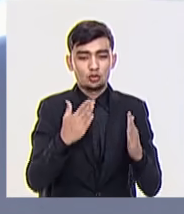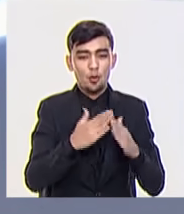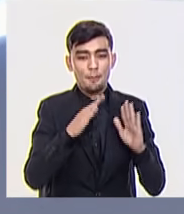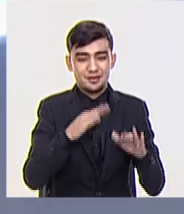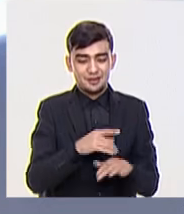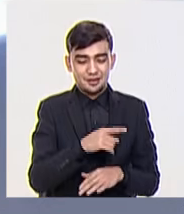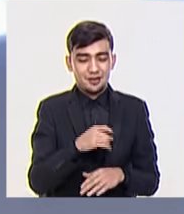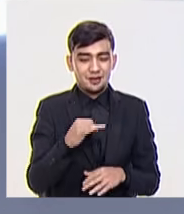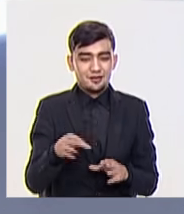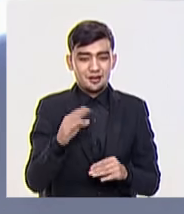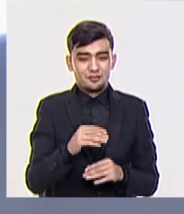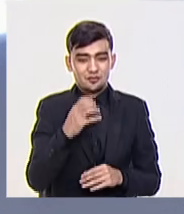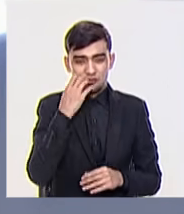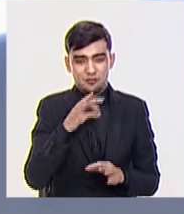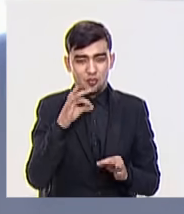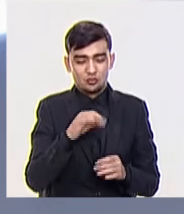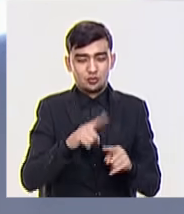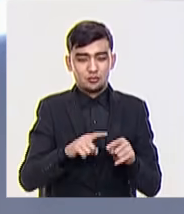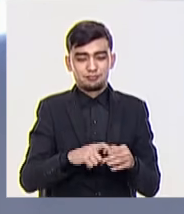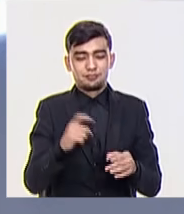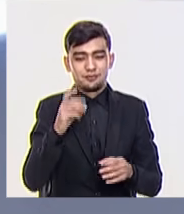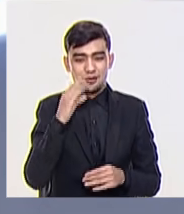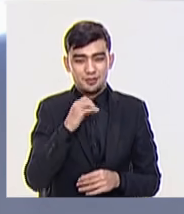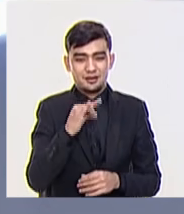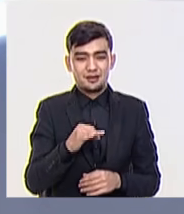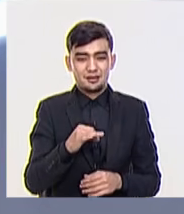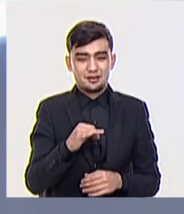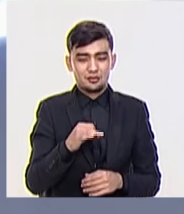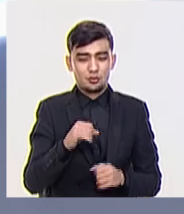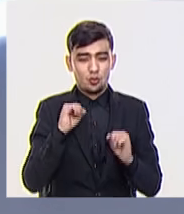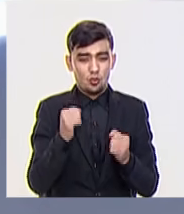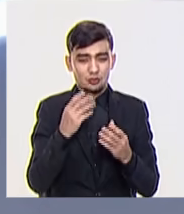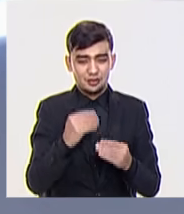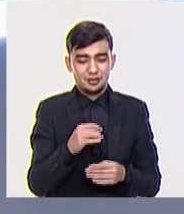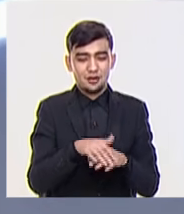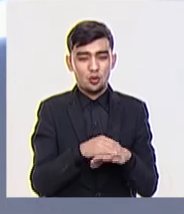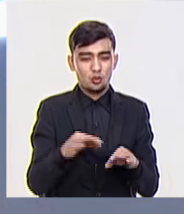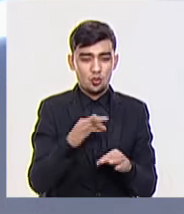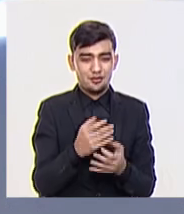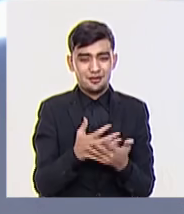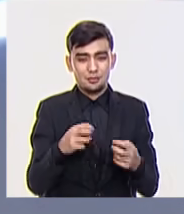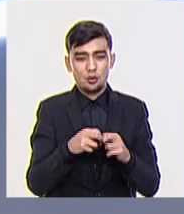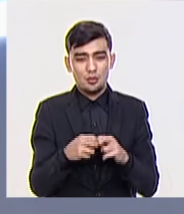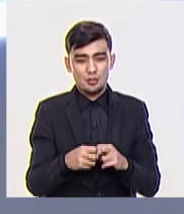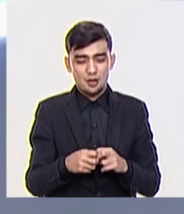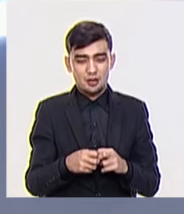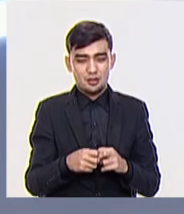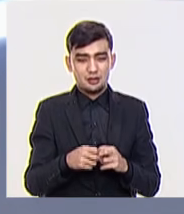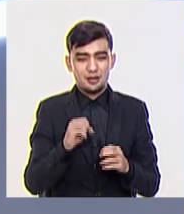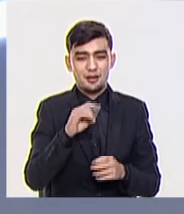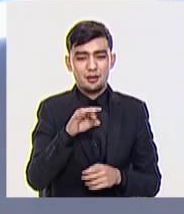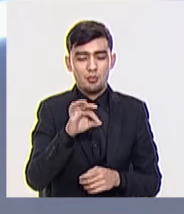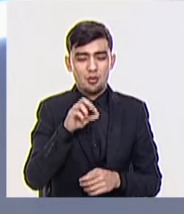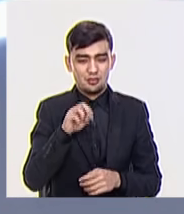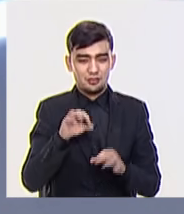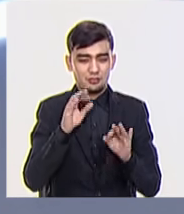орталықтандырылған жылу жүйесінен ажырату қауіп төніп тұр. Аққар көк мұзда бүрсең қаққан жұрттың түйткілді мәселесін Ерболат Серікбай тыңдап